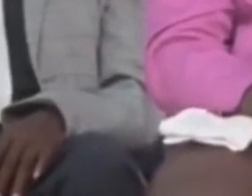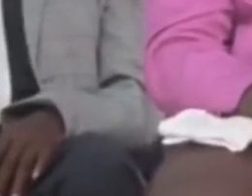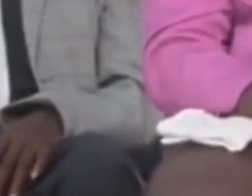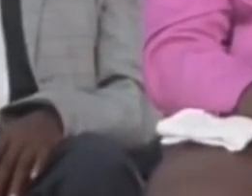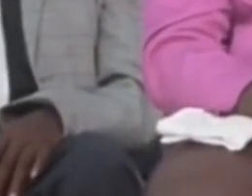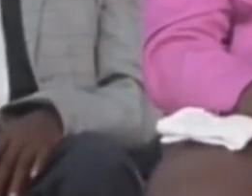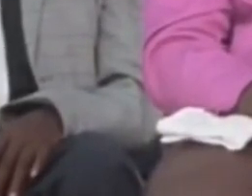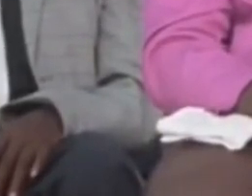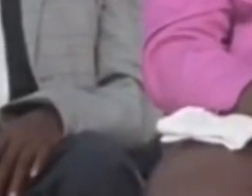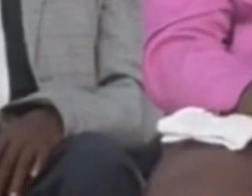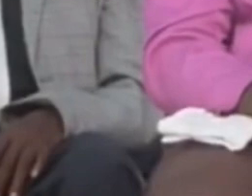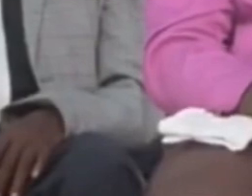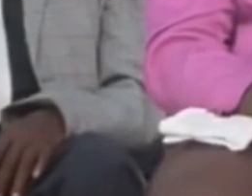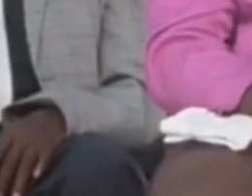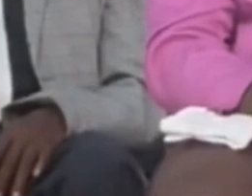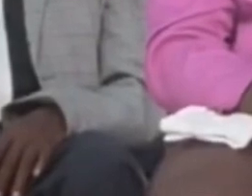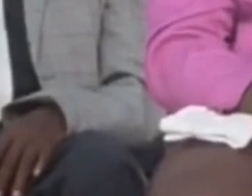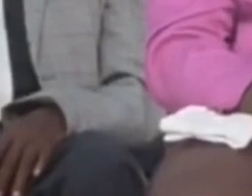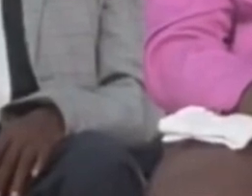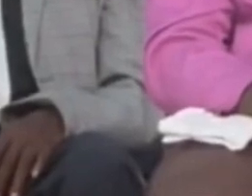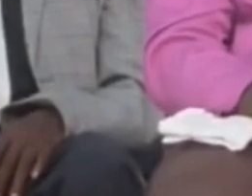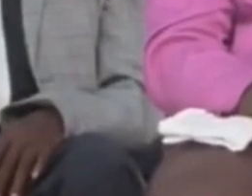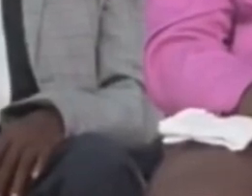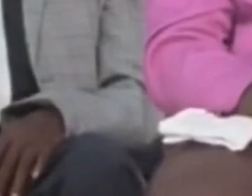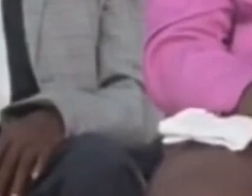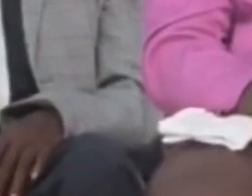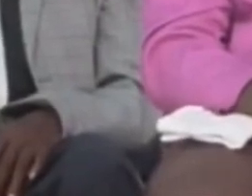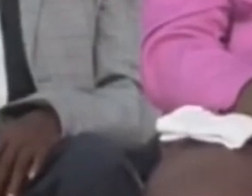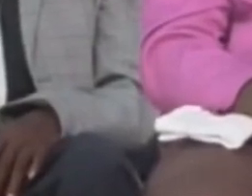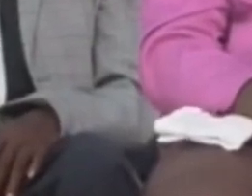negotiate about the safety of Kenya.